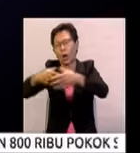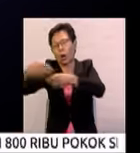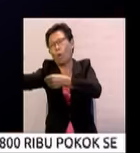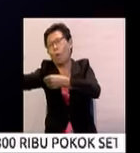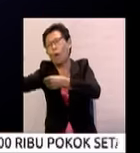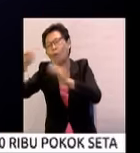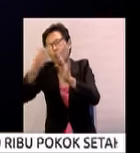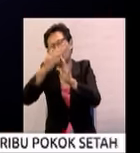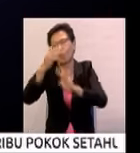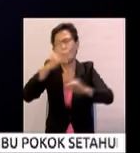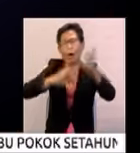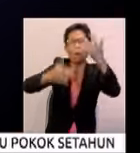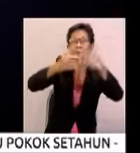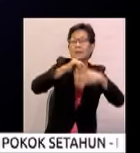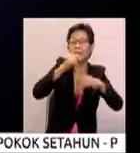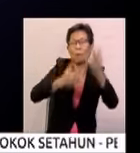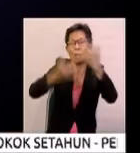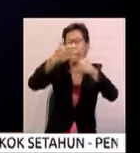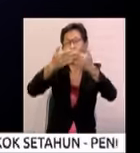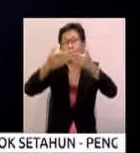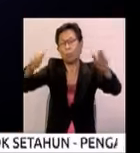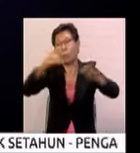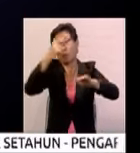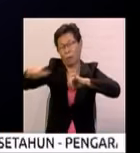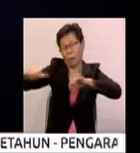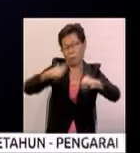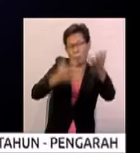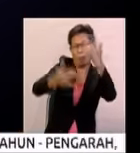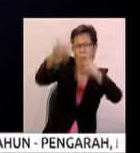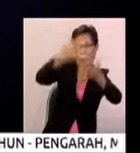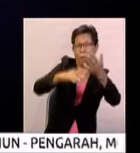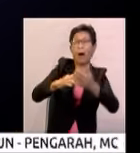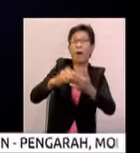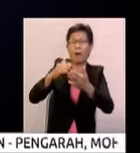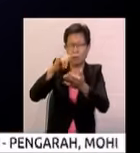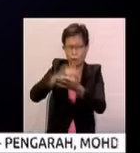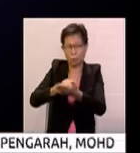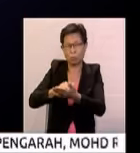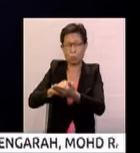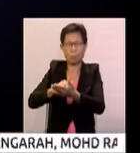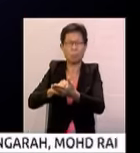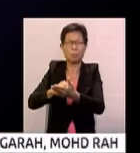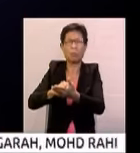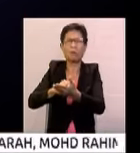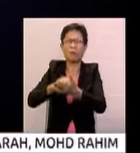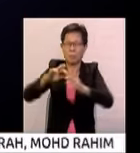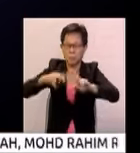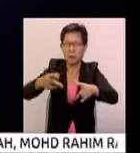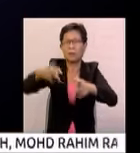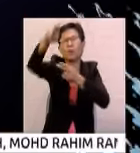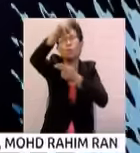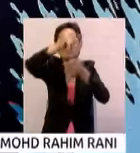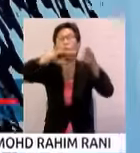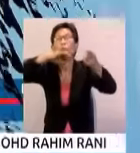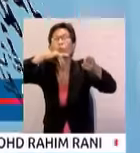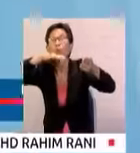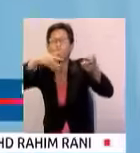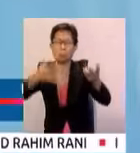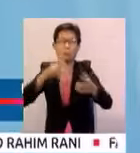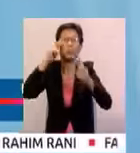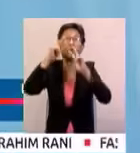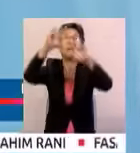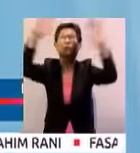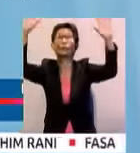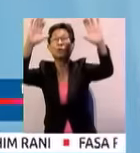sebarang pembakaran terbuka kerana dikhawatiri aktiviti tersebut pula akan menjejaskan kualiti udara setempat. Terusnya, bagi melihat